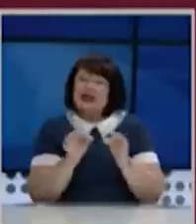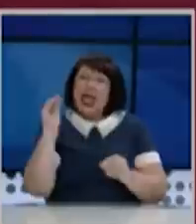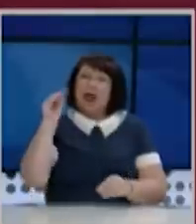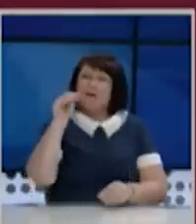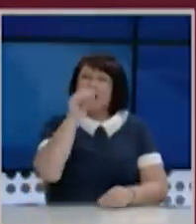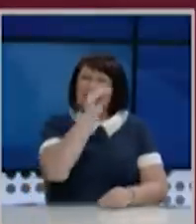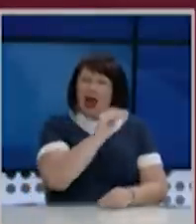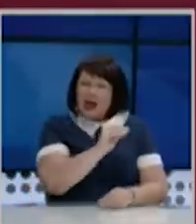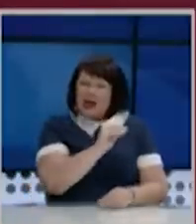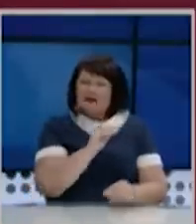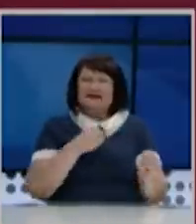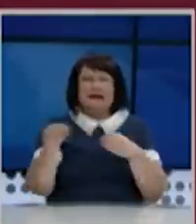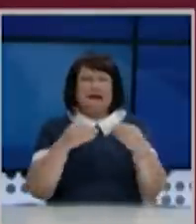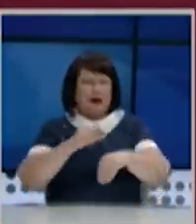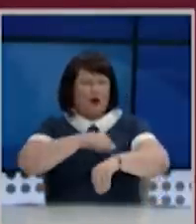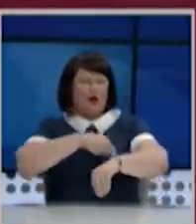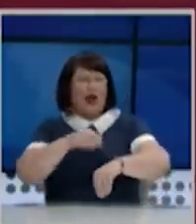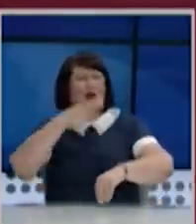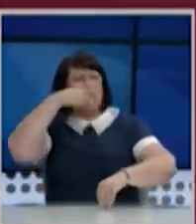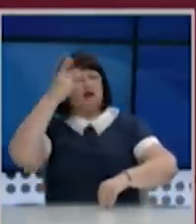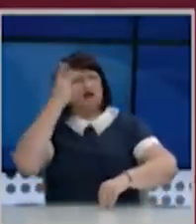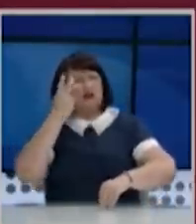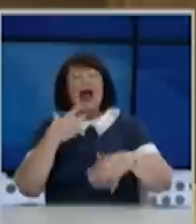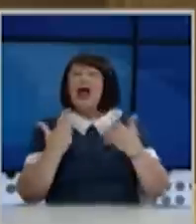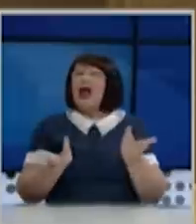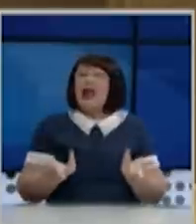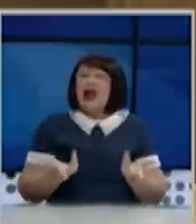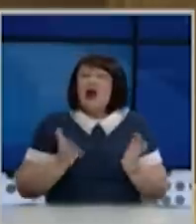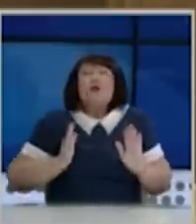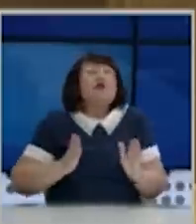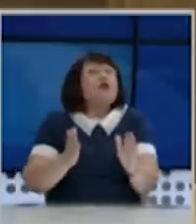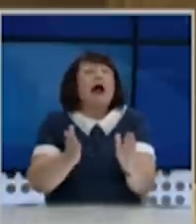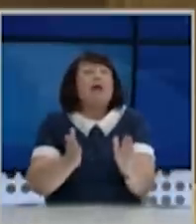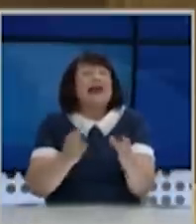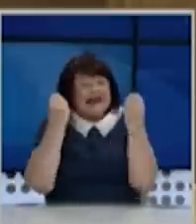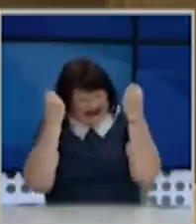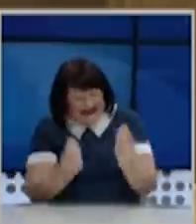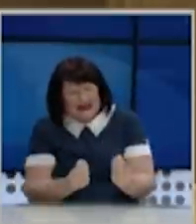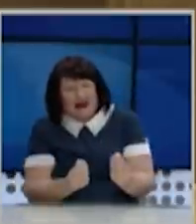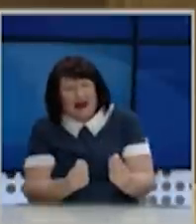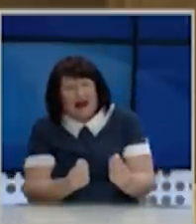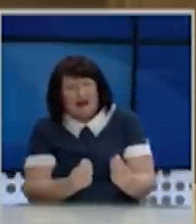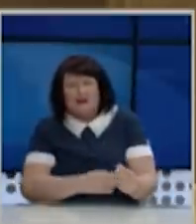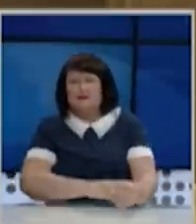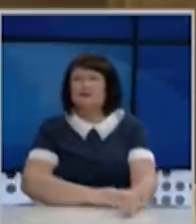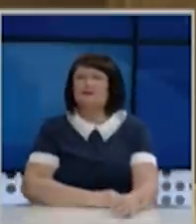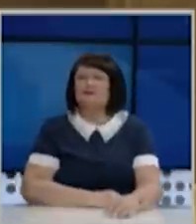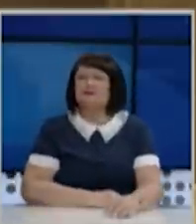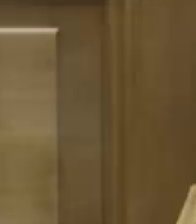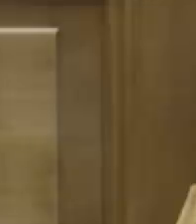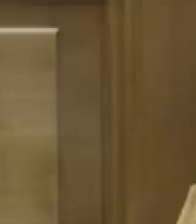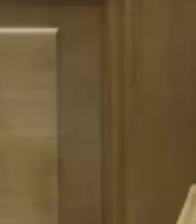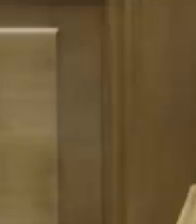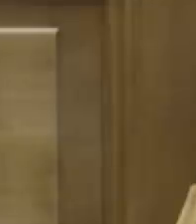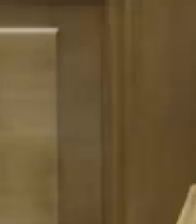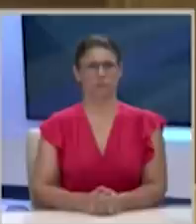εκμετάλλευσης, ελαστικοποίησης της εργασίας? Καλά. Πού πάτε? Είστε καλά? Πάτε εσείς να δουλέψετε 13